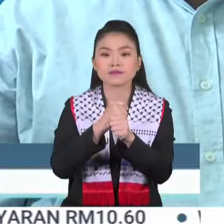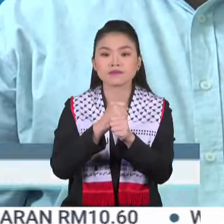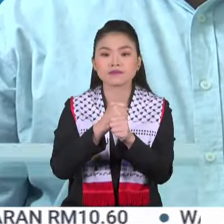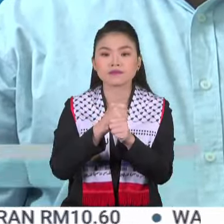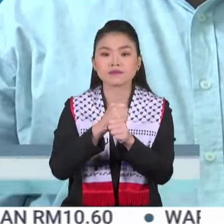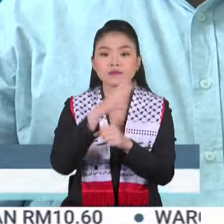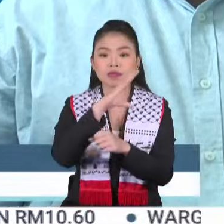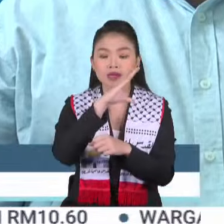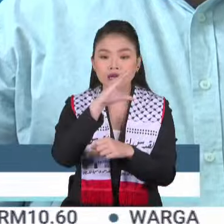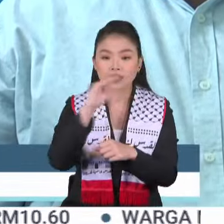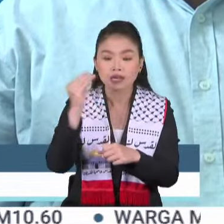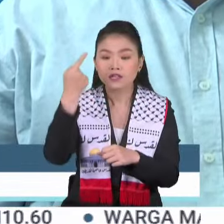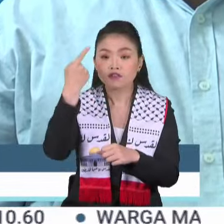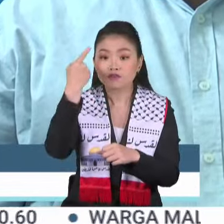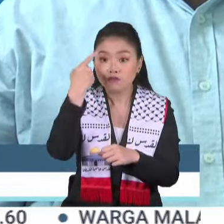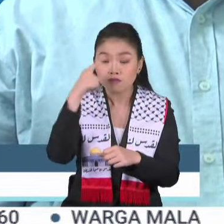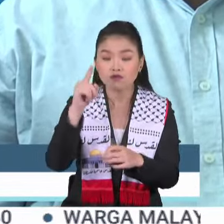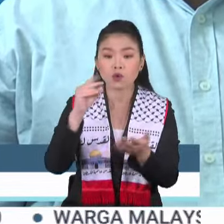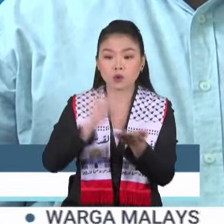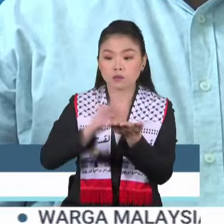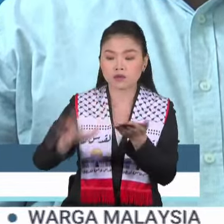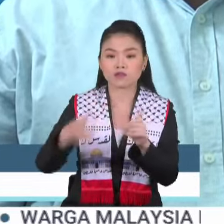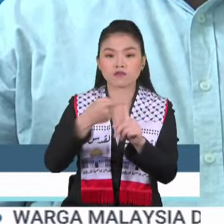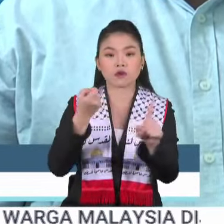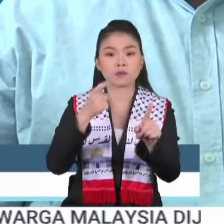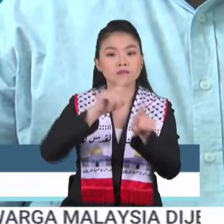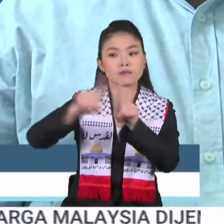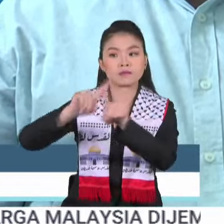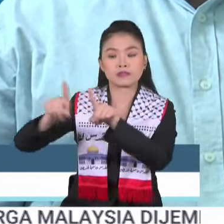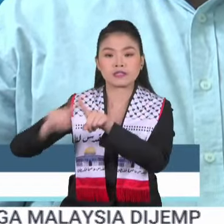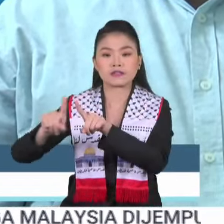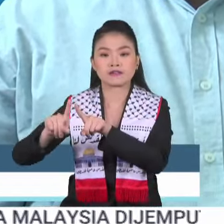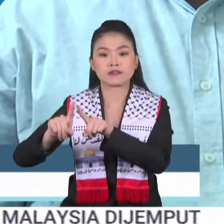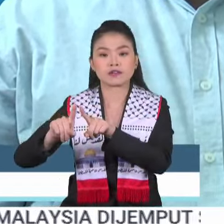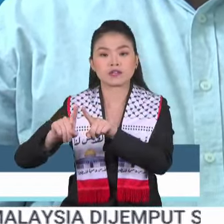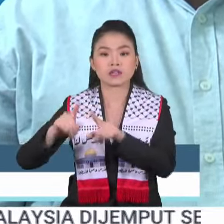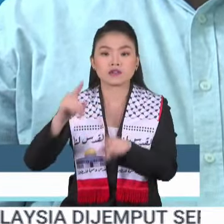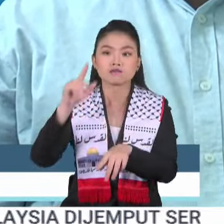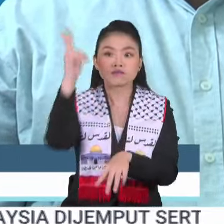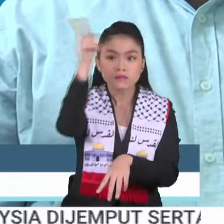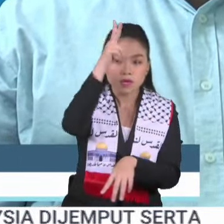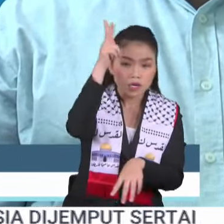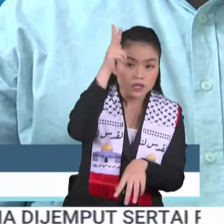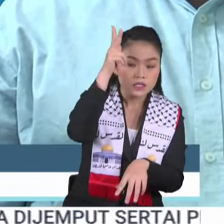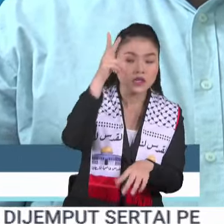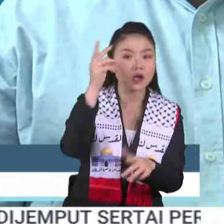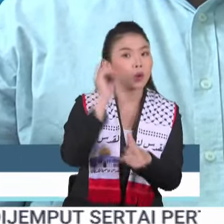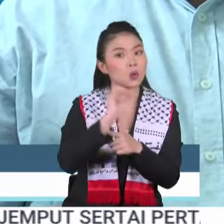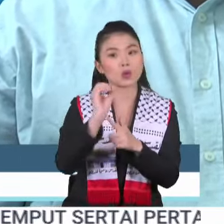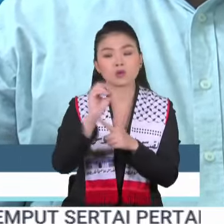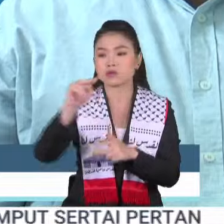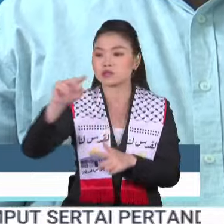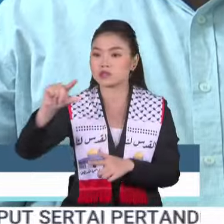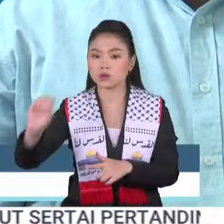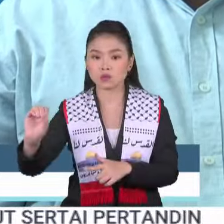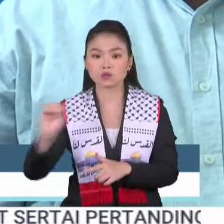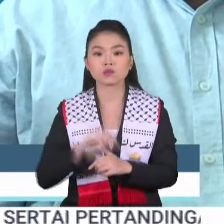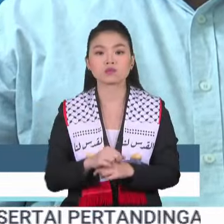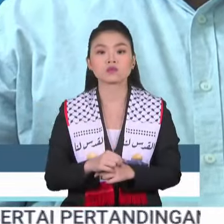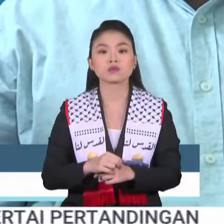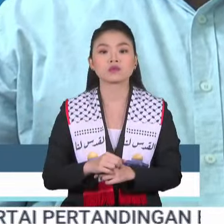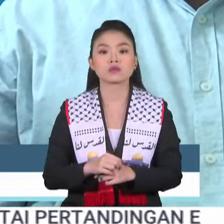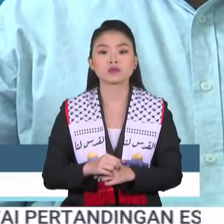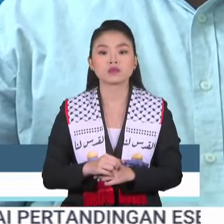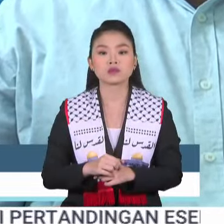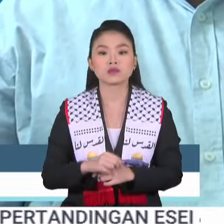semua pelajar dari semua aliran yang menganggotai badan-badan bukan kerajaan, NGO, penggerak belia tempatan,